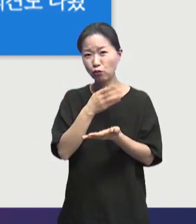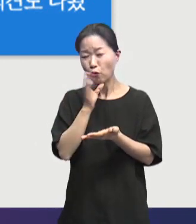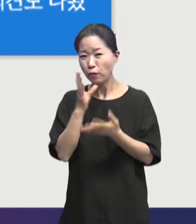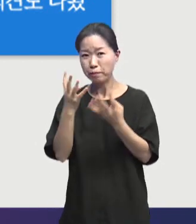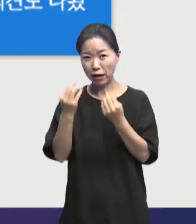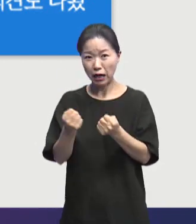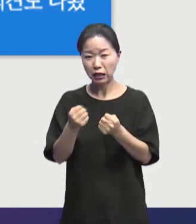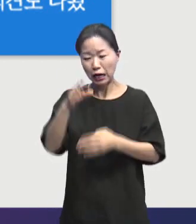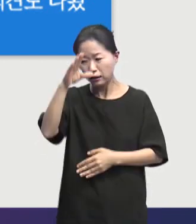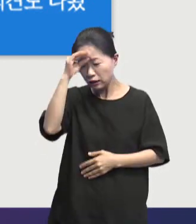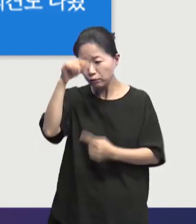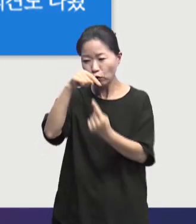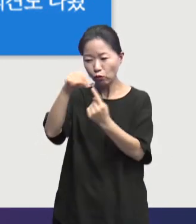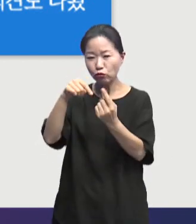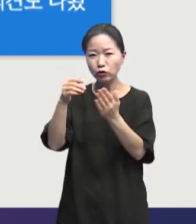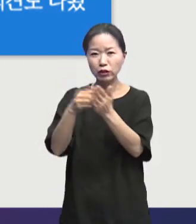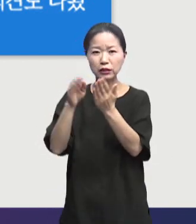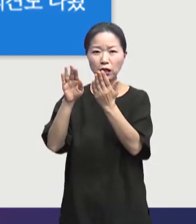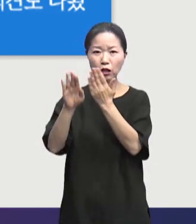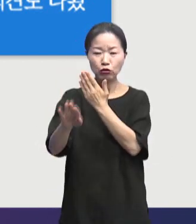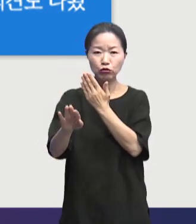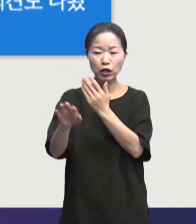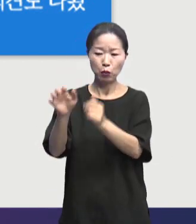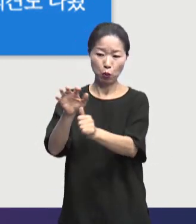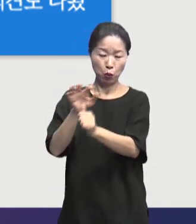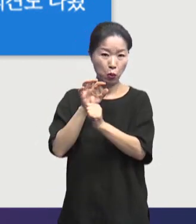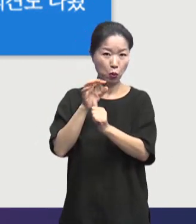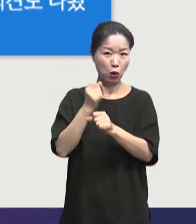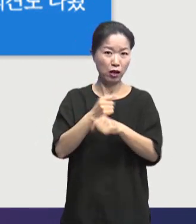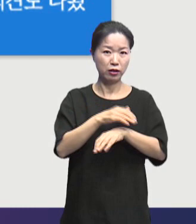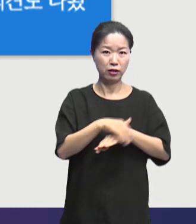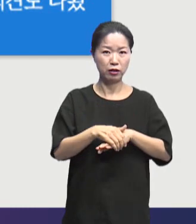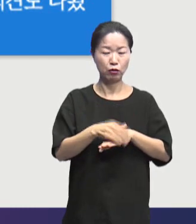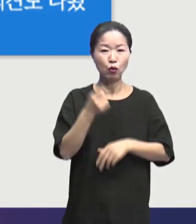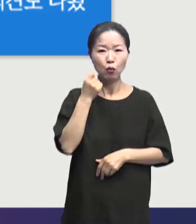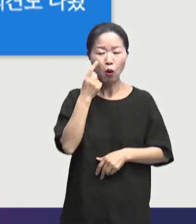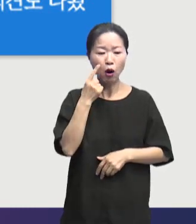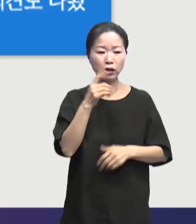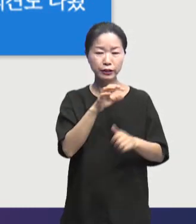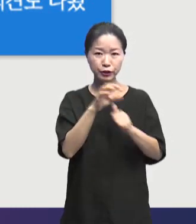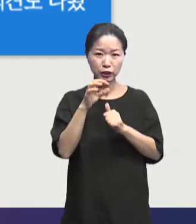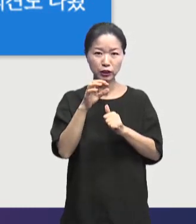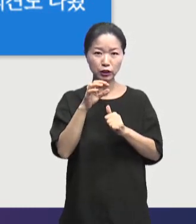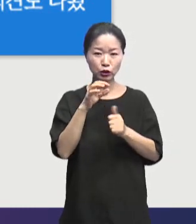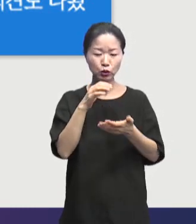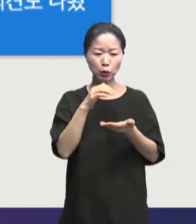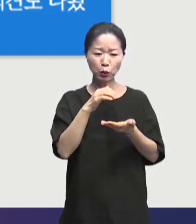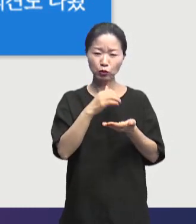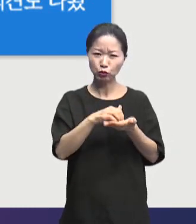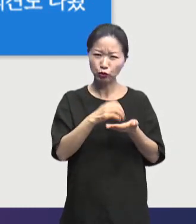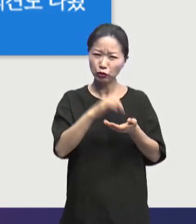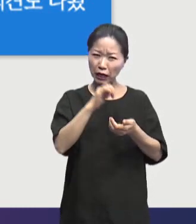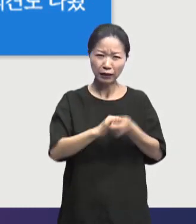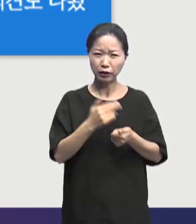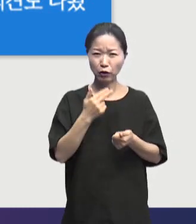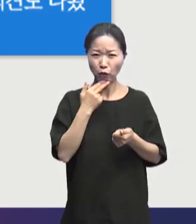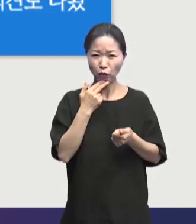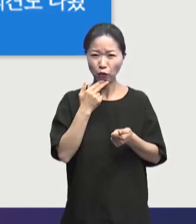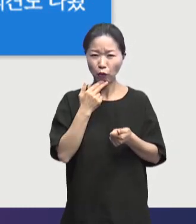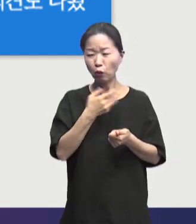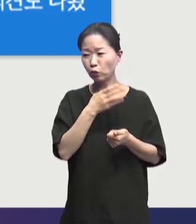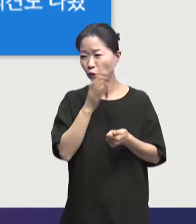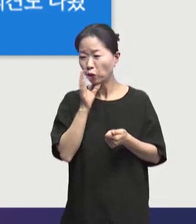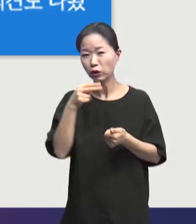군구에서 시범 운영한 뒤 시행하는 방안도 검토 중이며 월 이용 횟수 하한선을 없애 대중교통 이용이 적은